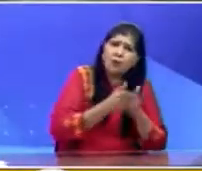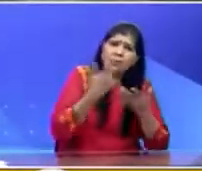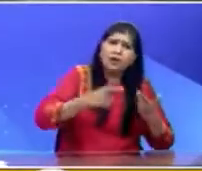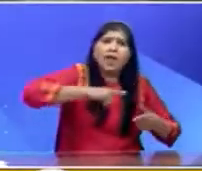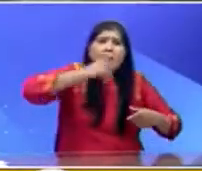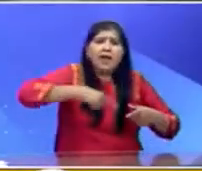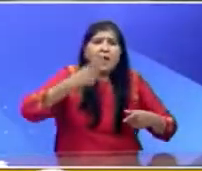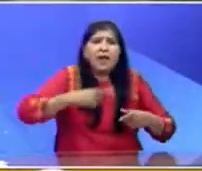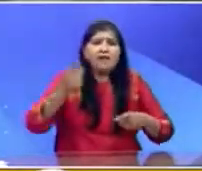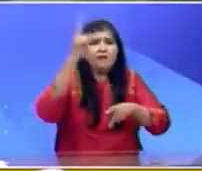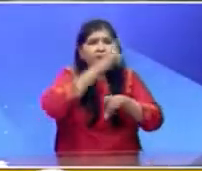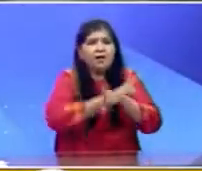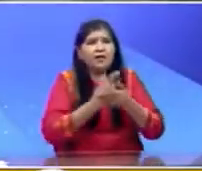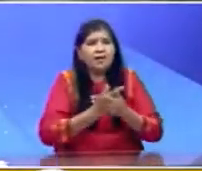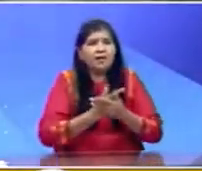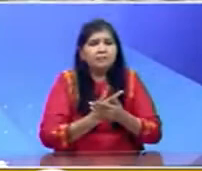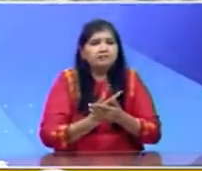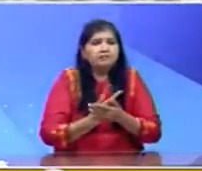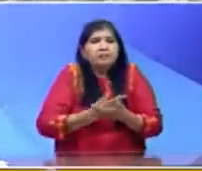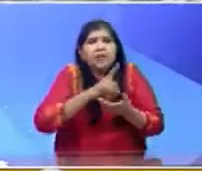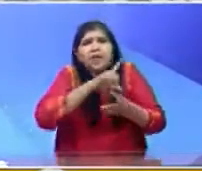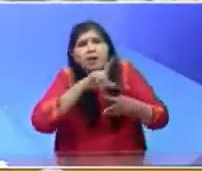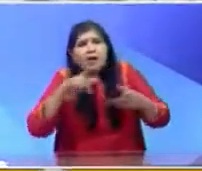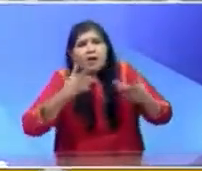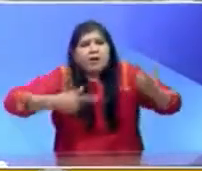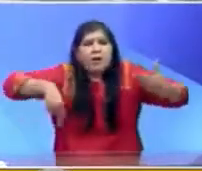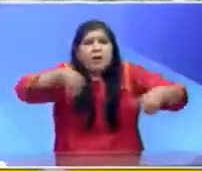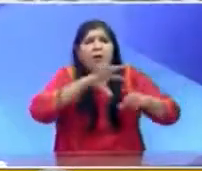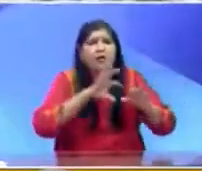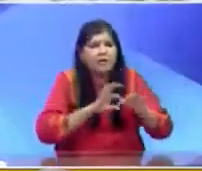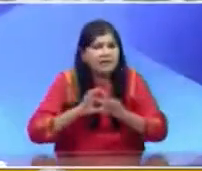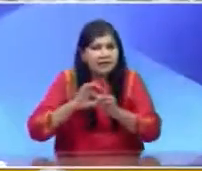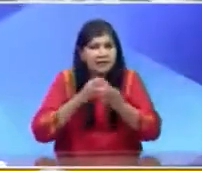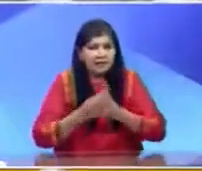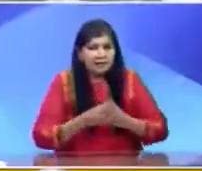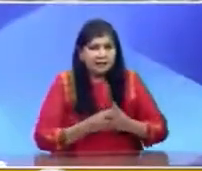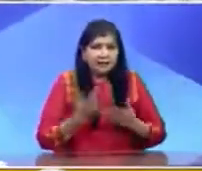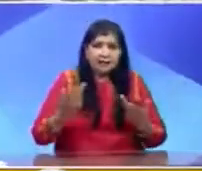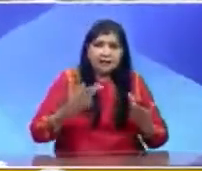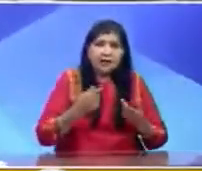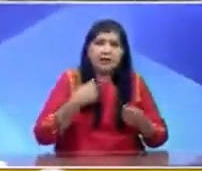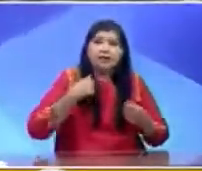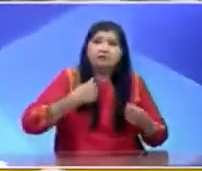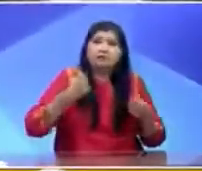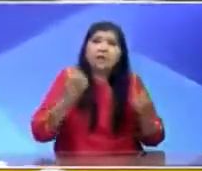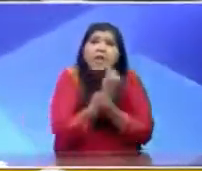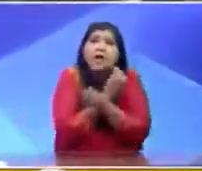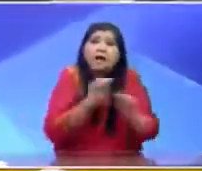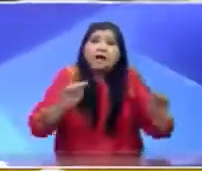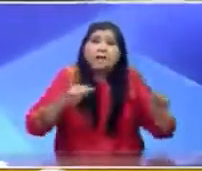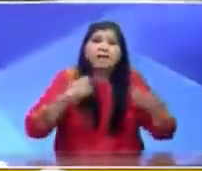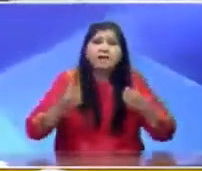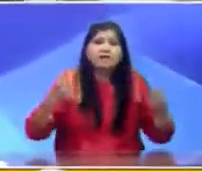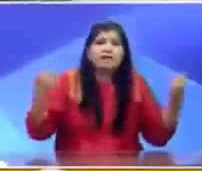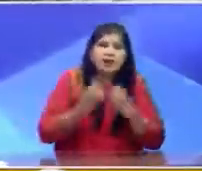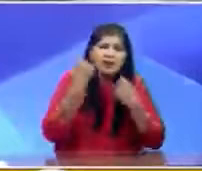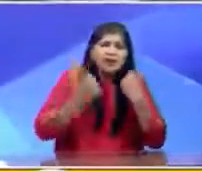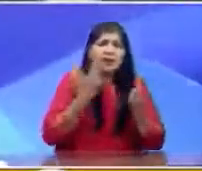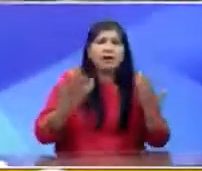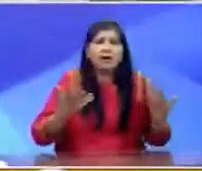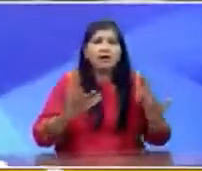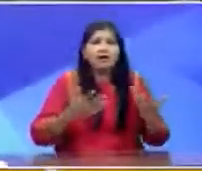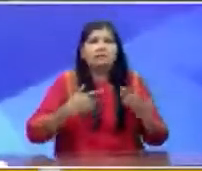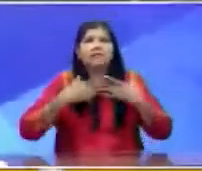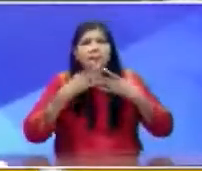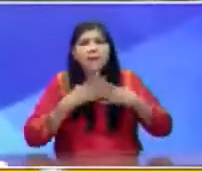दिन लाखों लाख देशवासियों को आजादी के लिए लड़ते, जूझते,